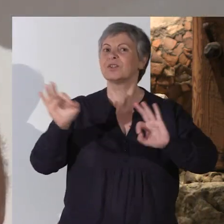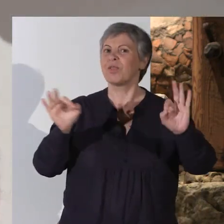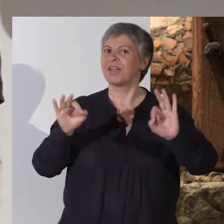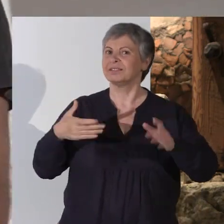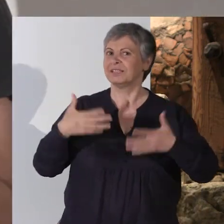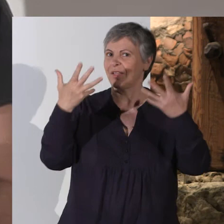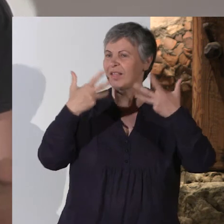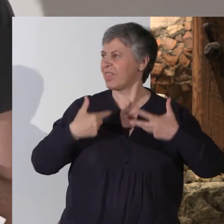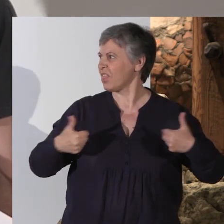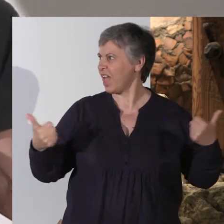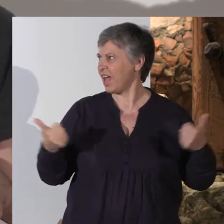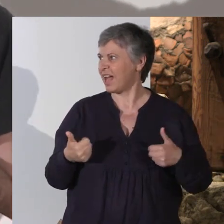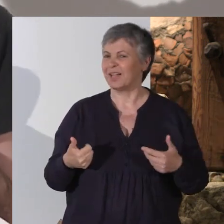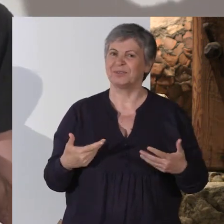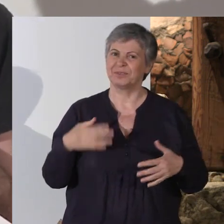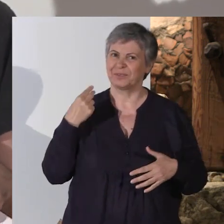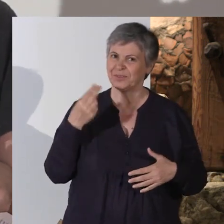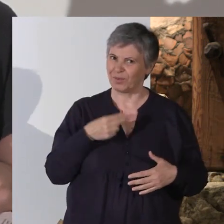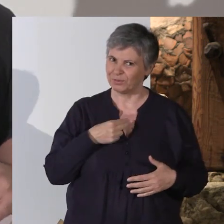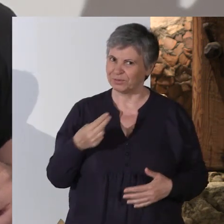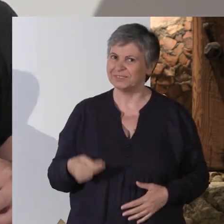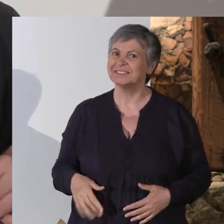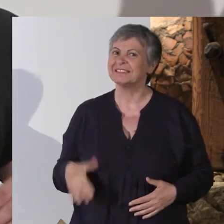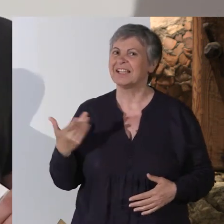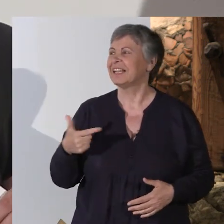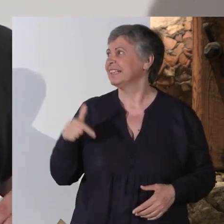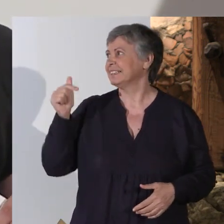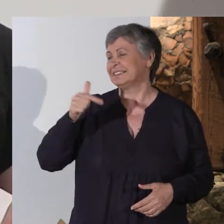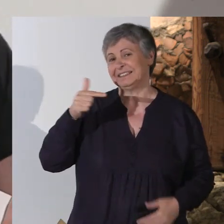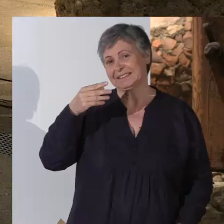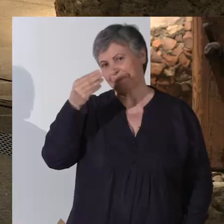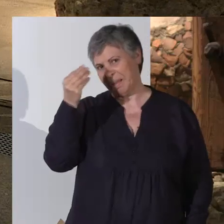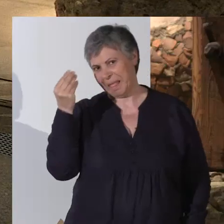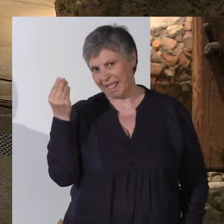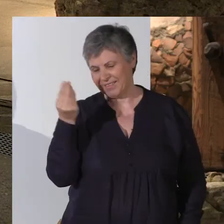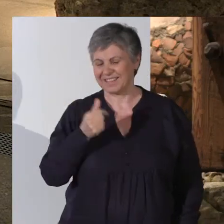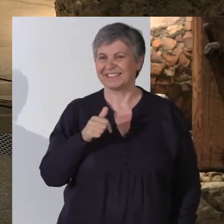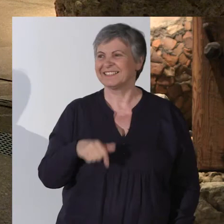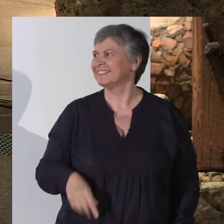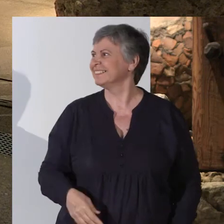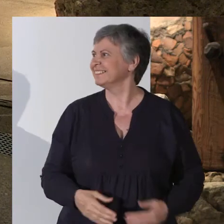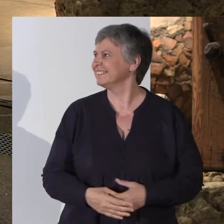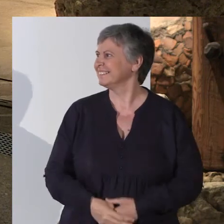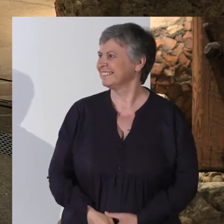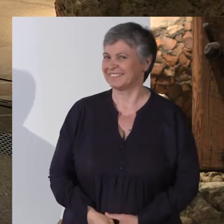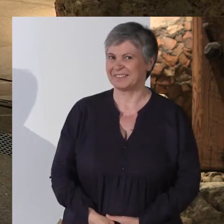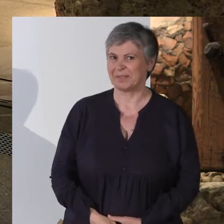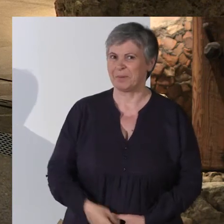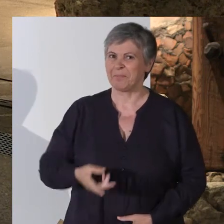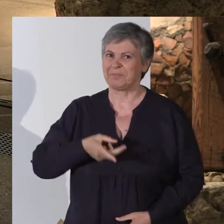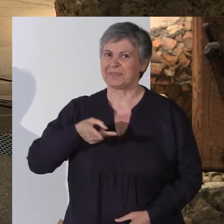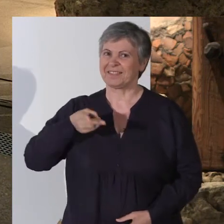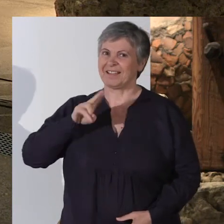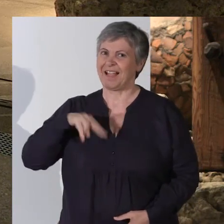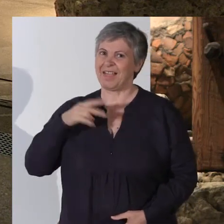έτσι γιατί το μαλί μου κανονικά είναι λίγο πιο ατίθασο απ αυτό που συμβαίνει τώρα ε δίπλα μου αυτή